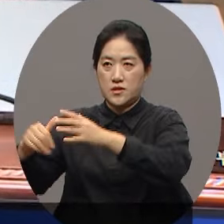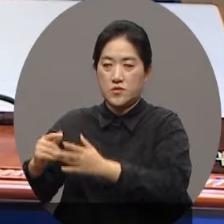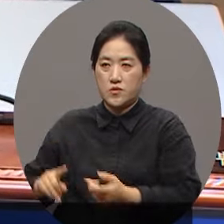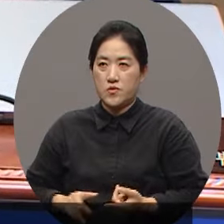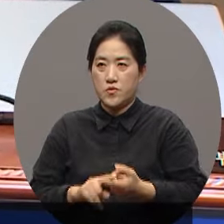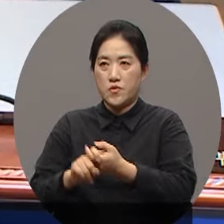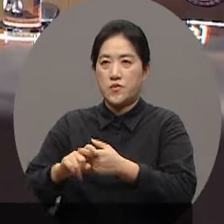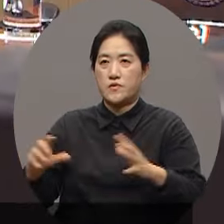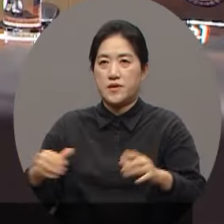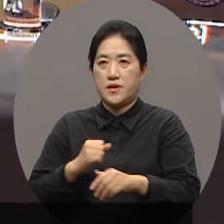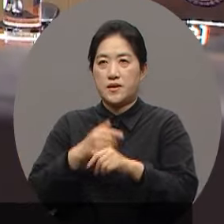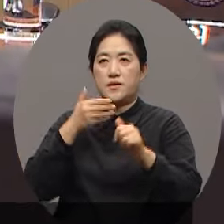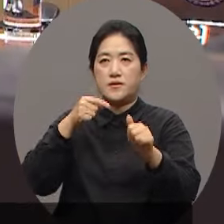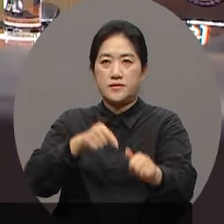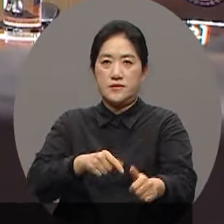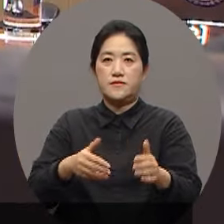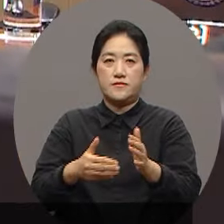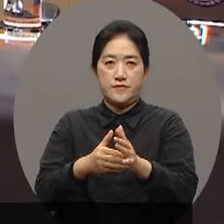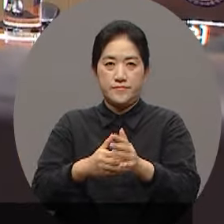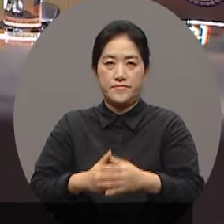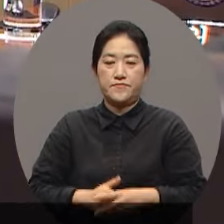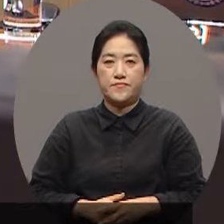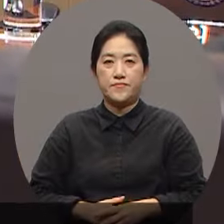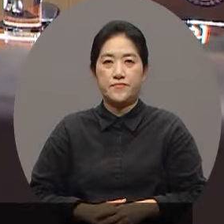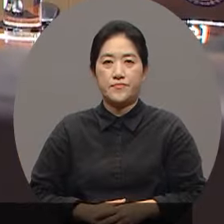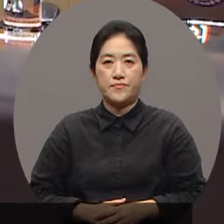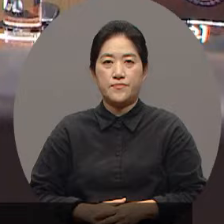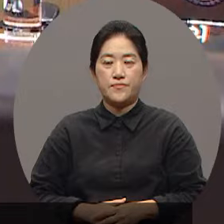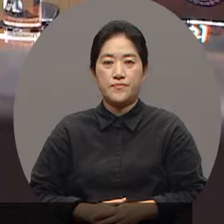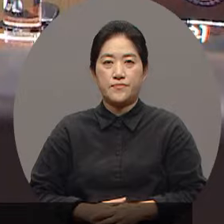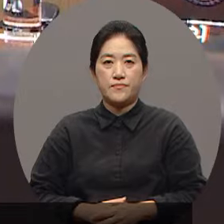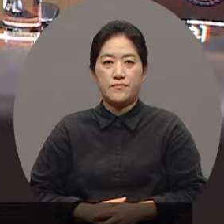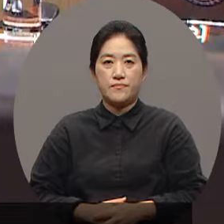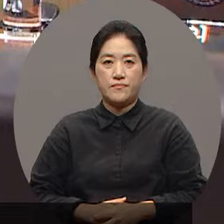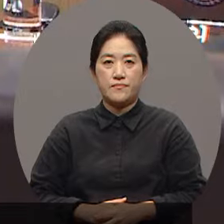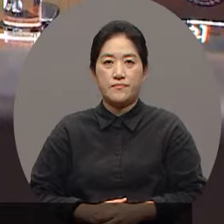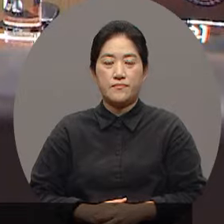국제사회와의 공조 강화를 지시했습니다. MBC 뉴스 김민찬입니다.